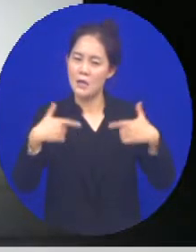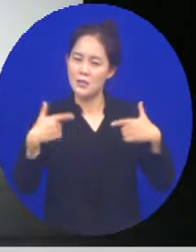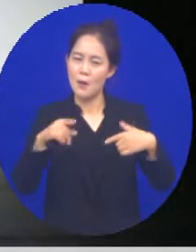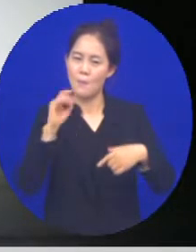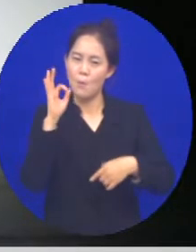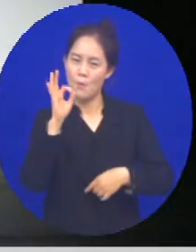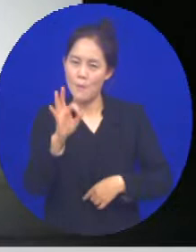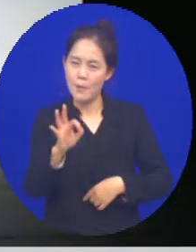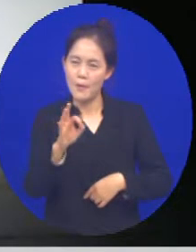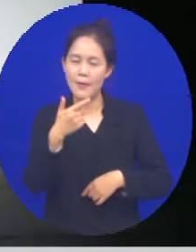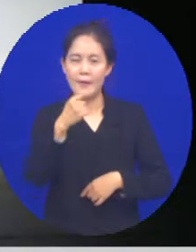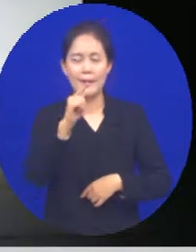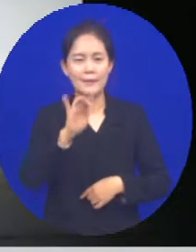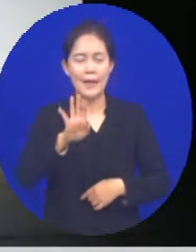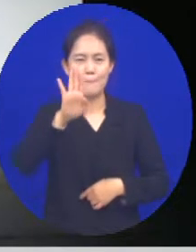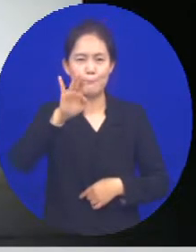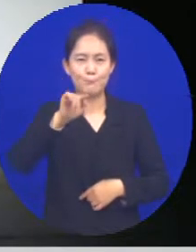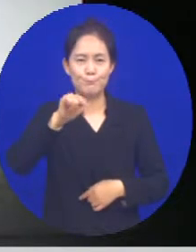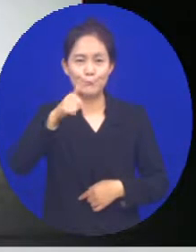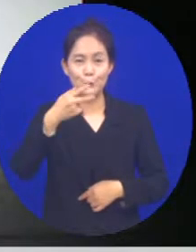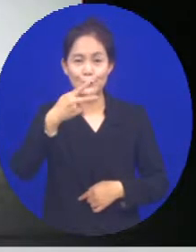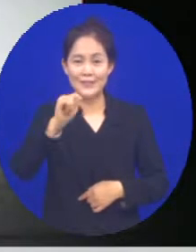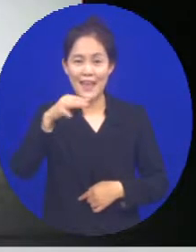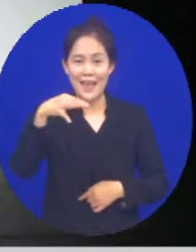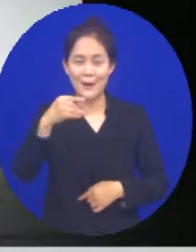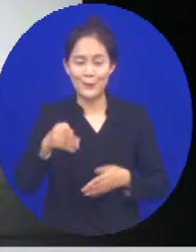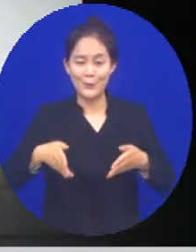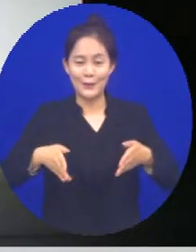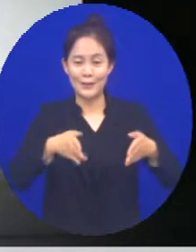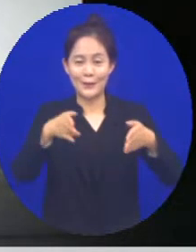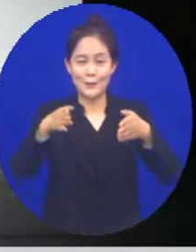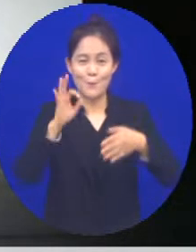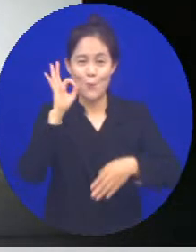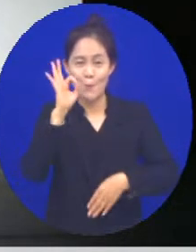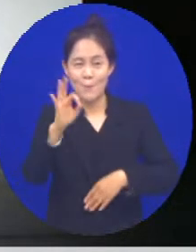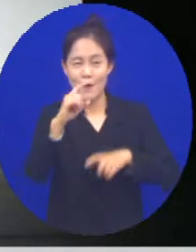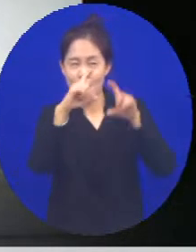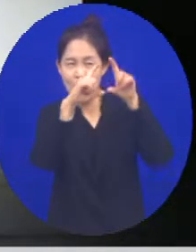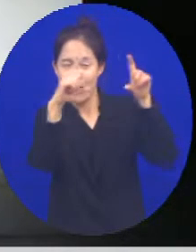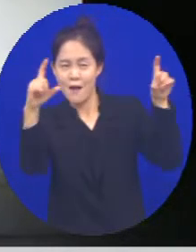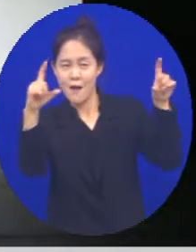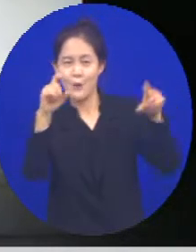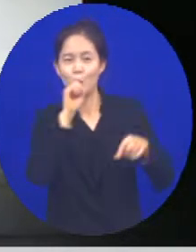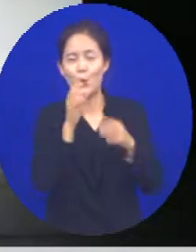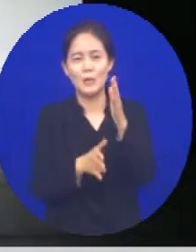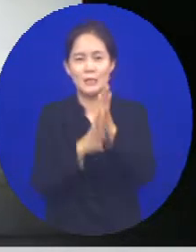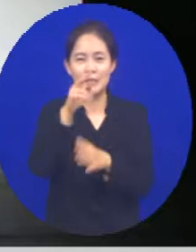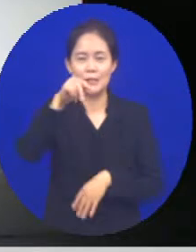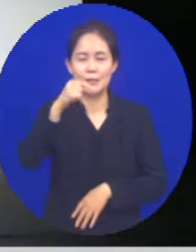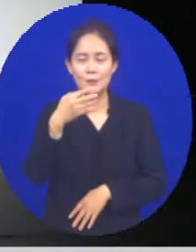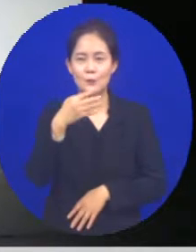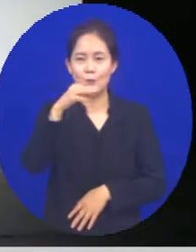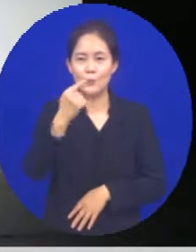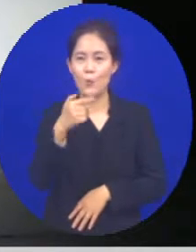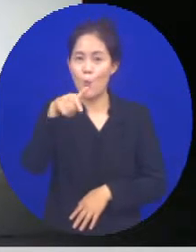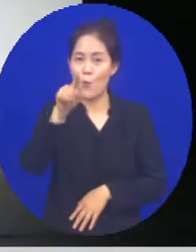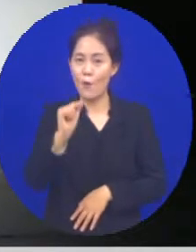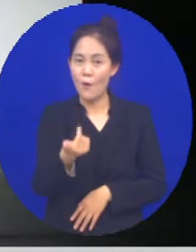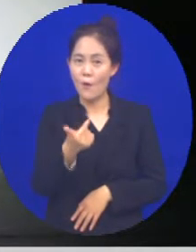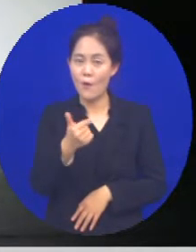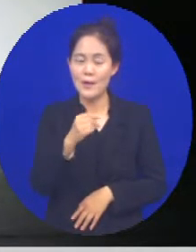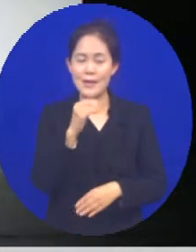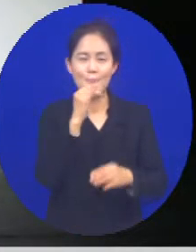날아라 그 다음에 이 롤링이 바라보면 어여 ulna 걸릴 아 뭐야 라